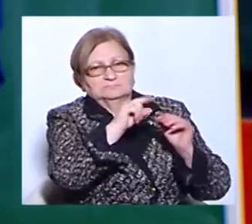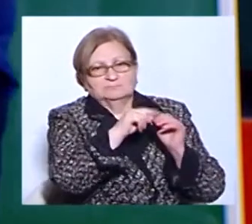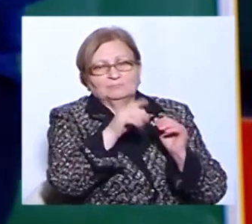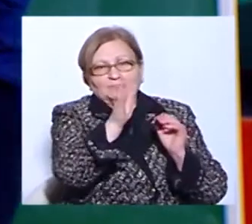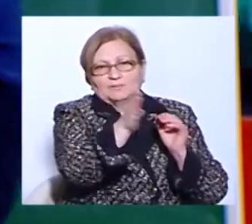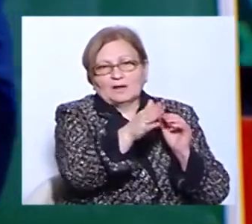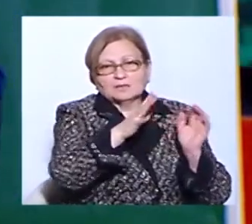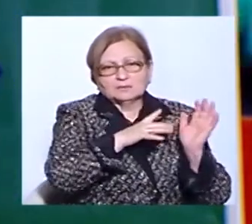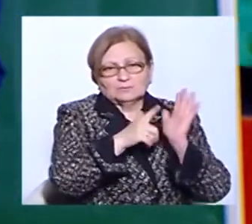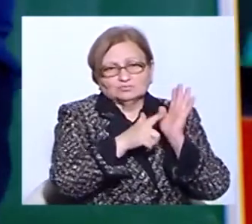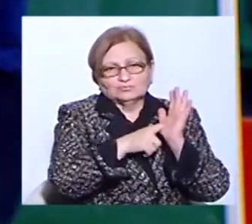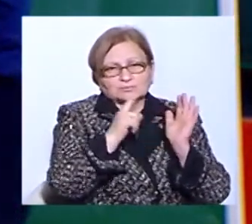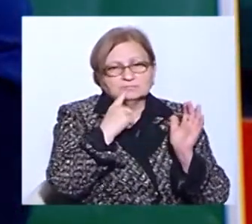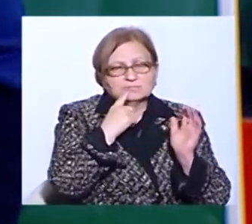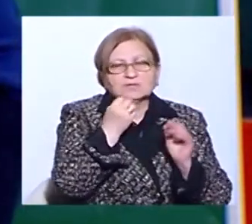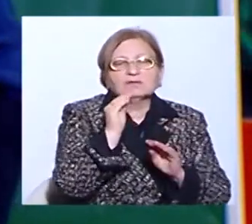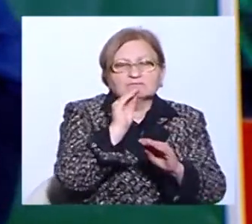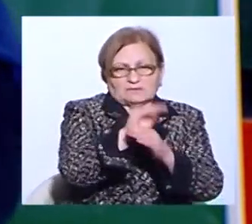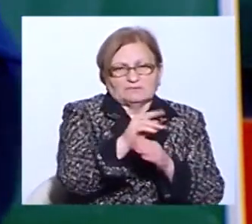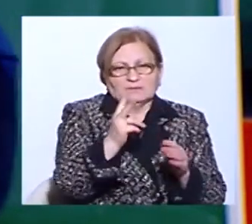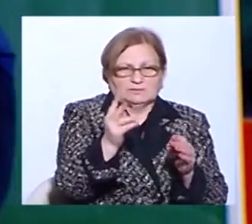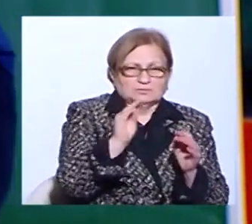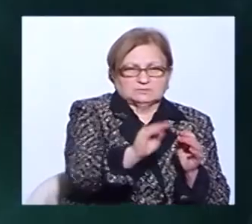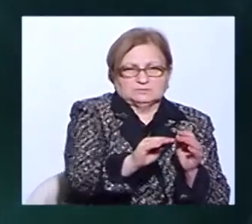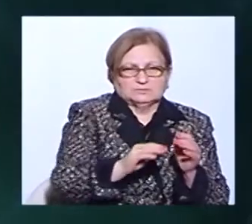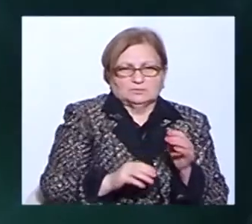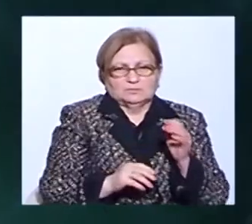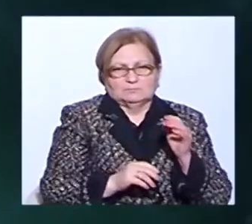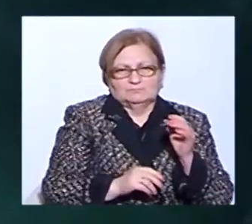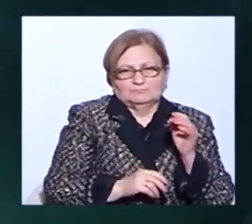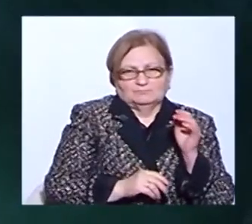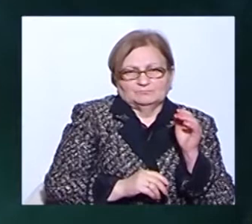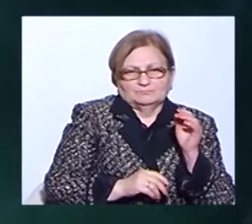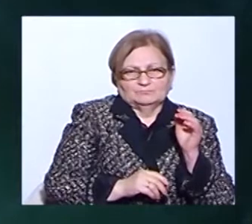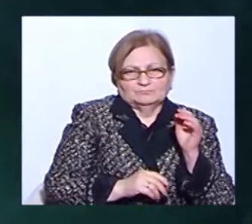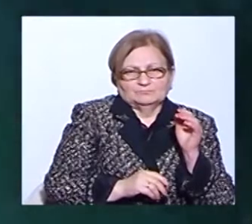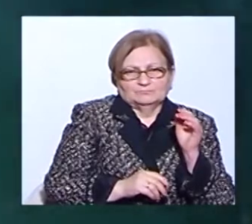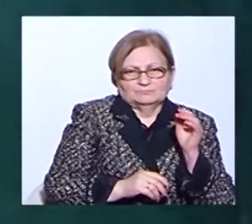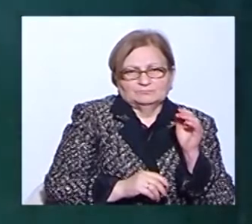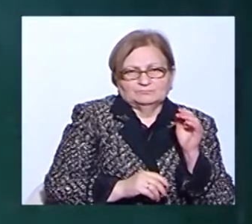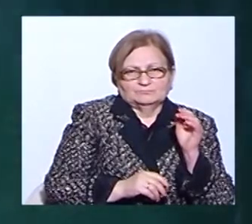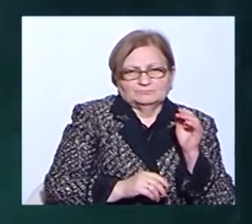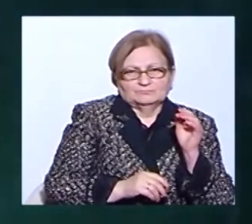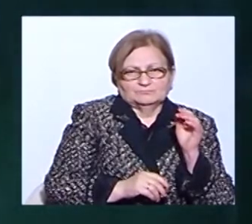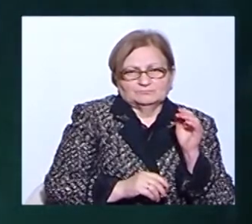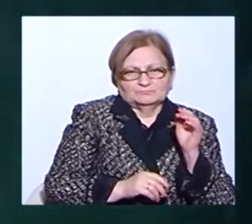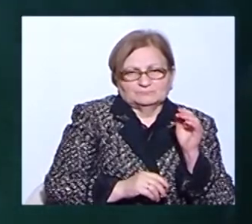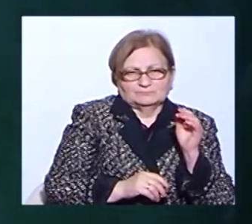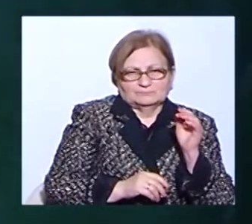7 კამფეტი ქონდა, 2-ს კიდევ დავამატებ. ეს 1,